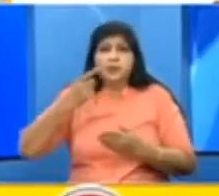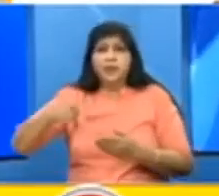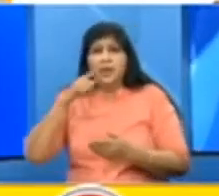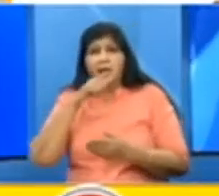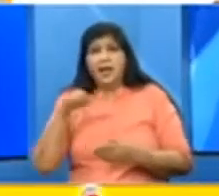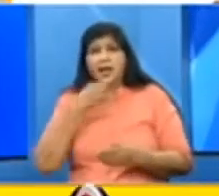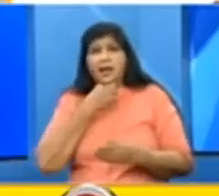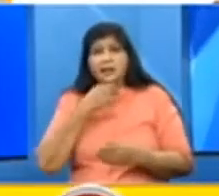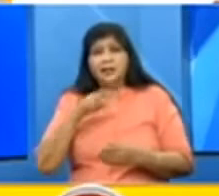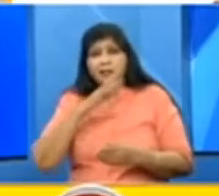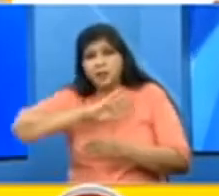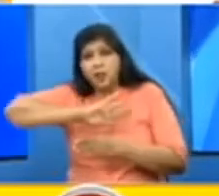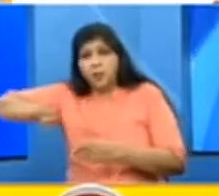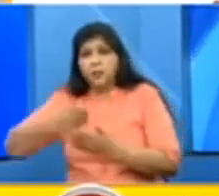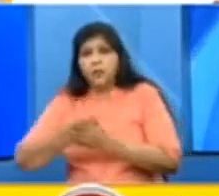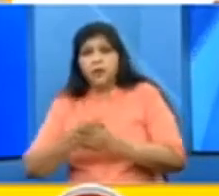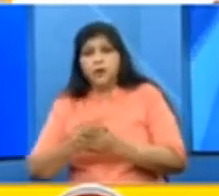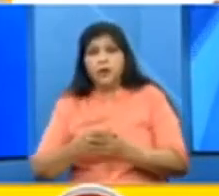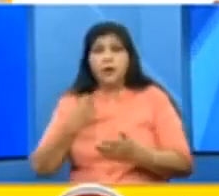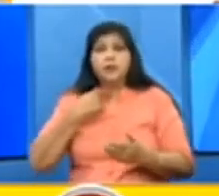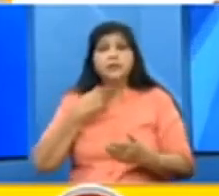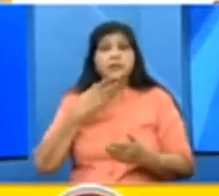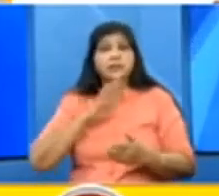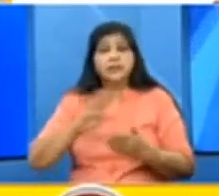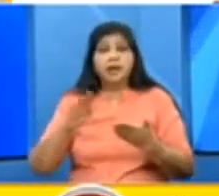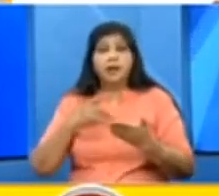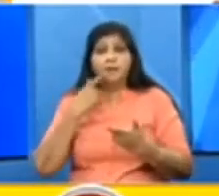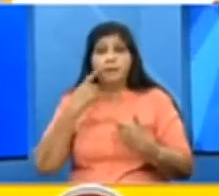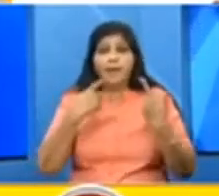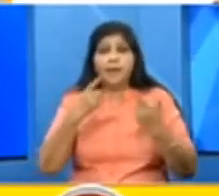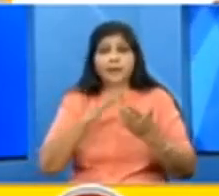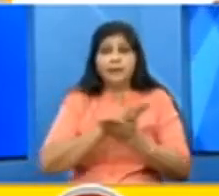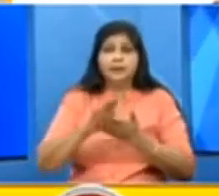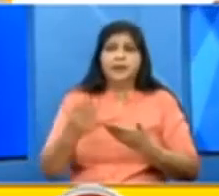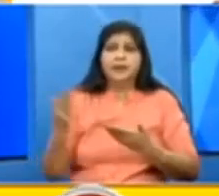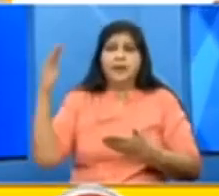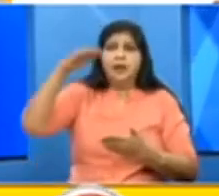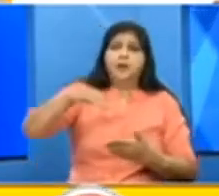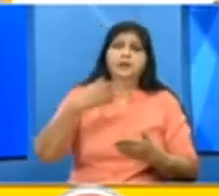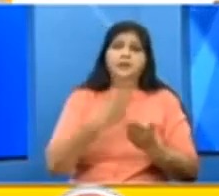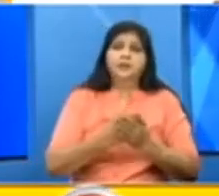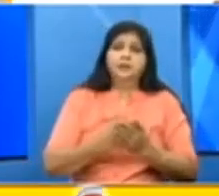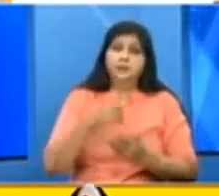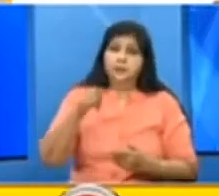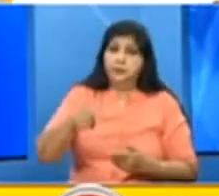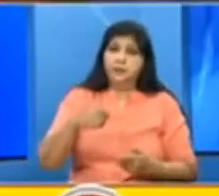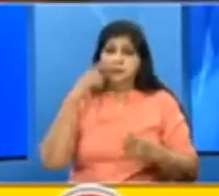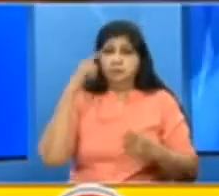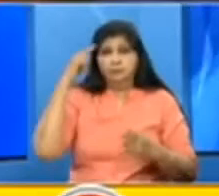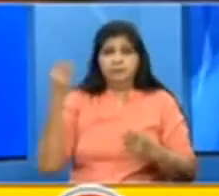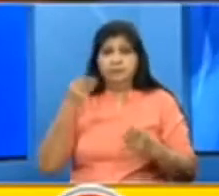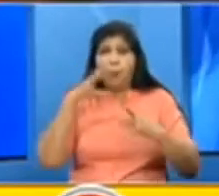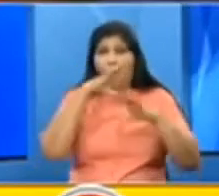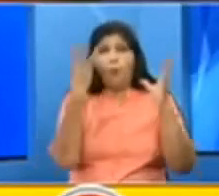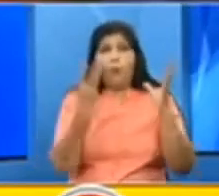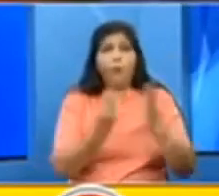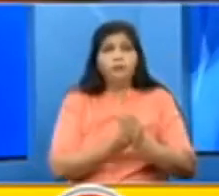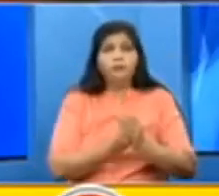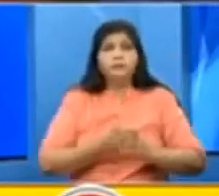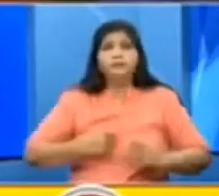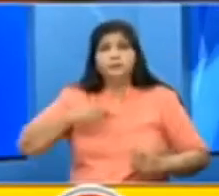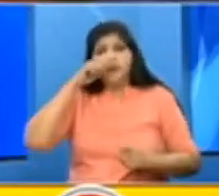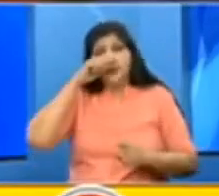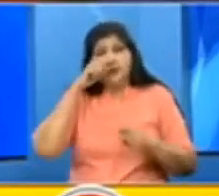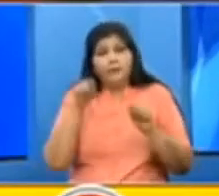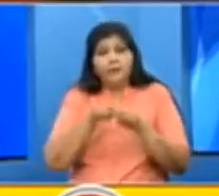रहने और सत्य की ओर जाने का आशीर्वाद प्रदान करें। सच में यह हम सभी के लिए